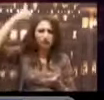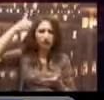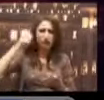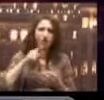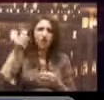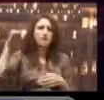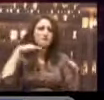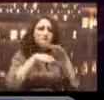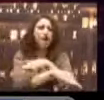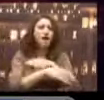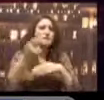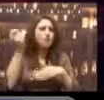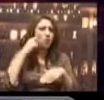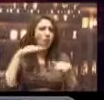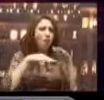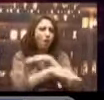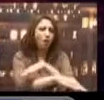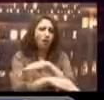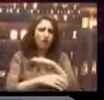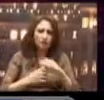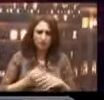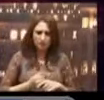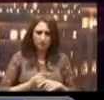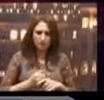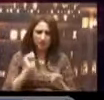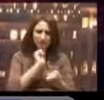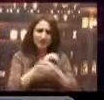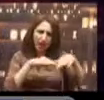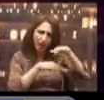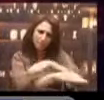مخبي المجرم اللي اسمه زقله ده وبتاع، وبقول له